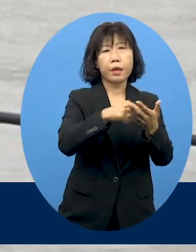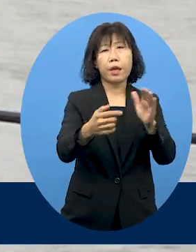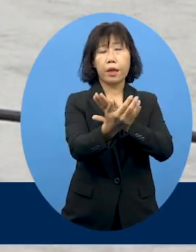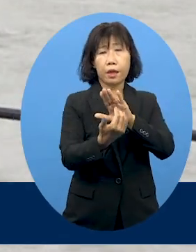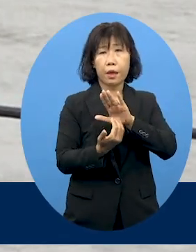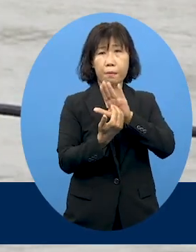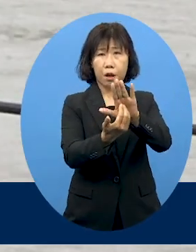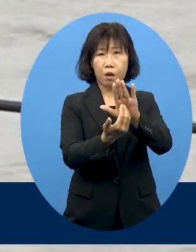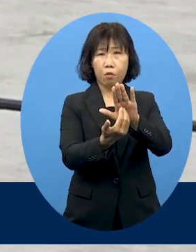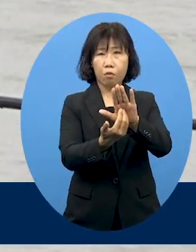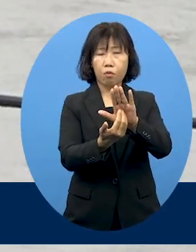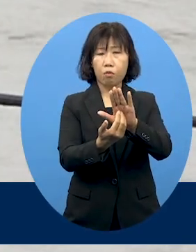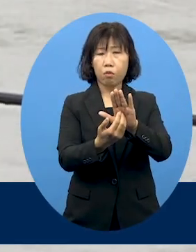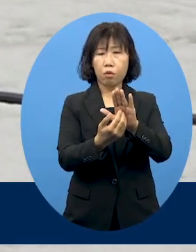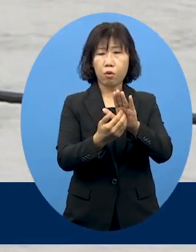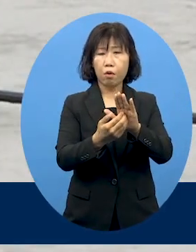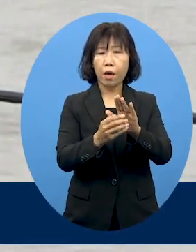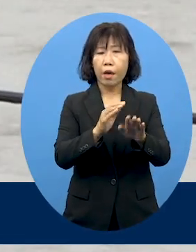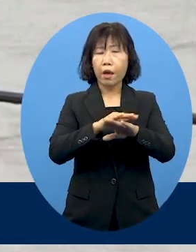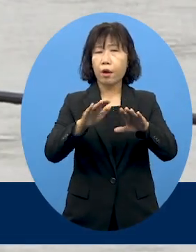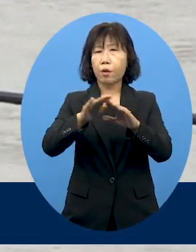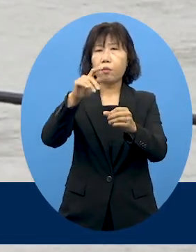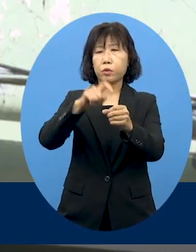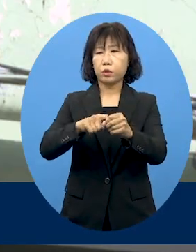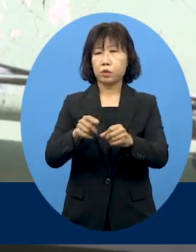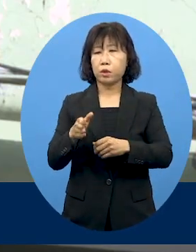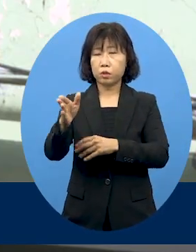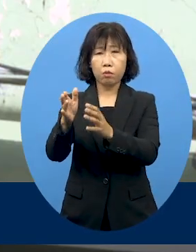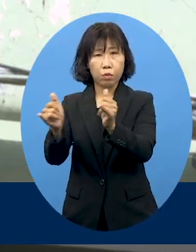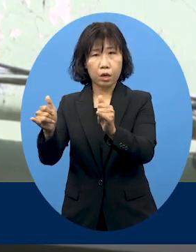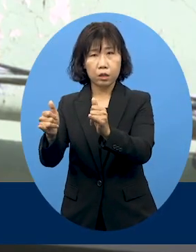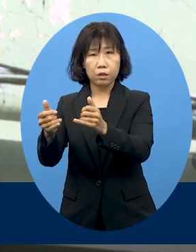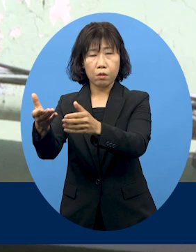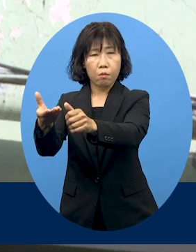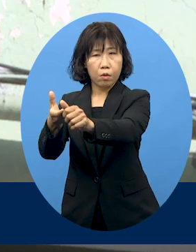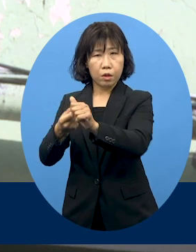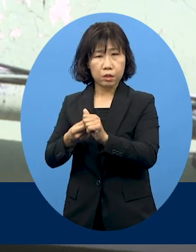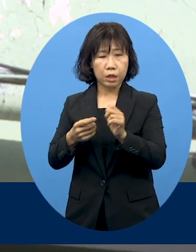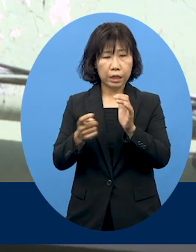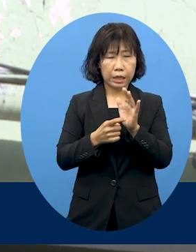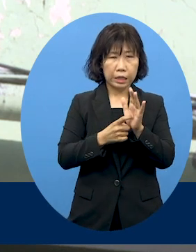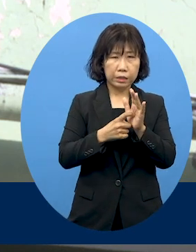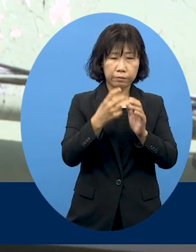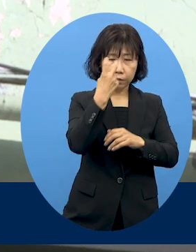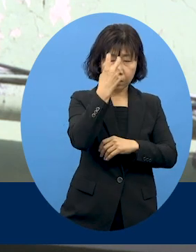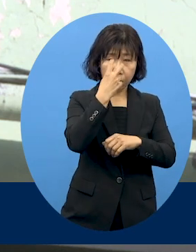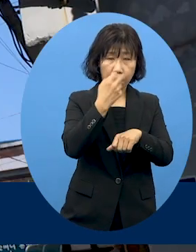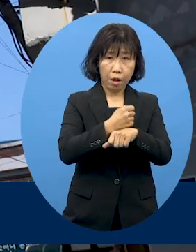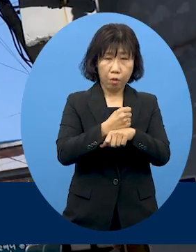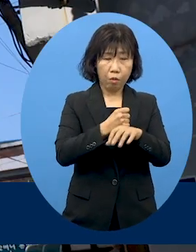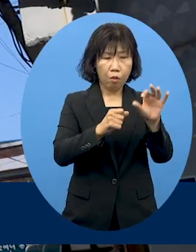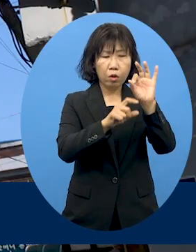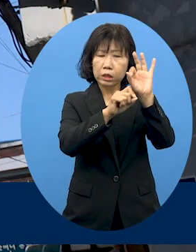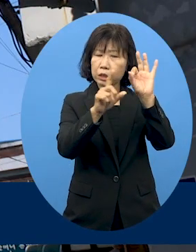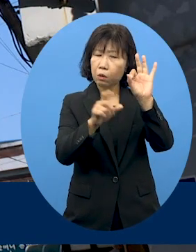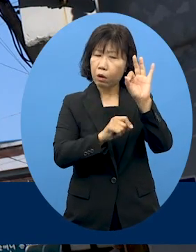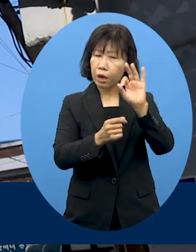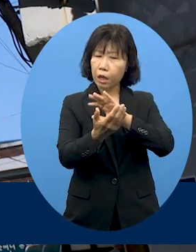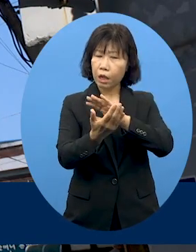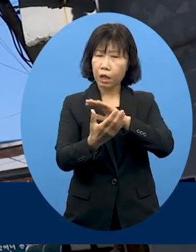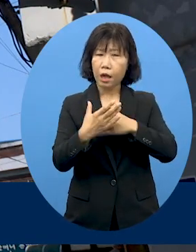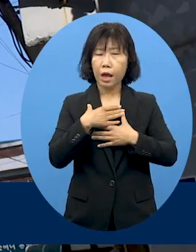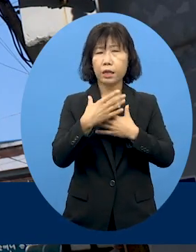피해를 예방하고 선제적인 대응을 위해 외부 전문가를 통한 긴급점검 을 실시했으며 10월에는 정밀